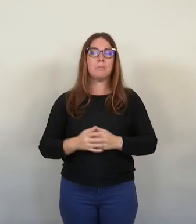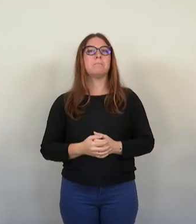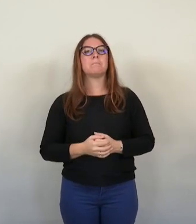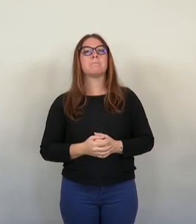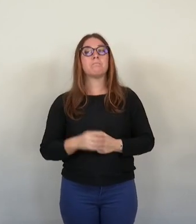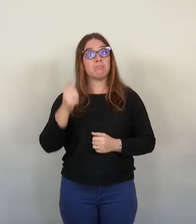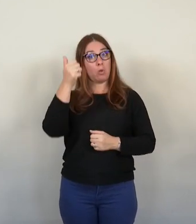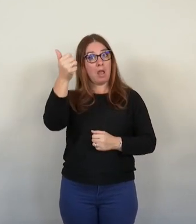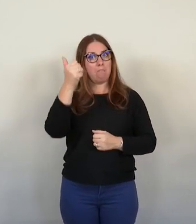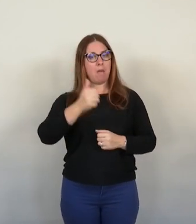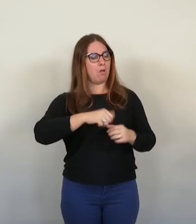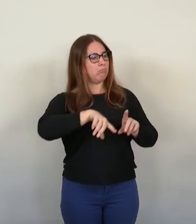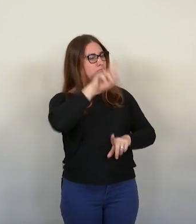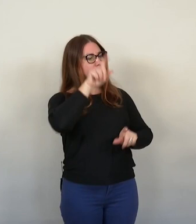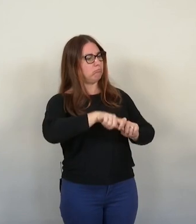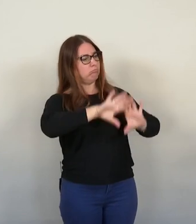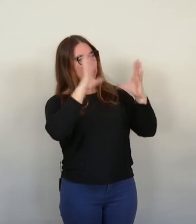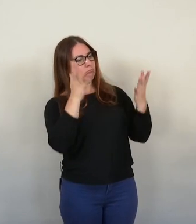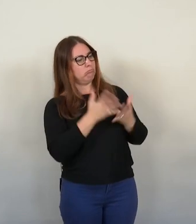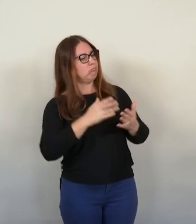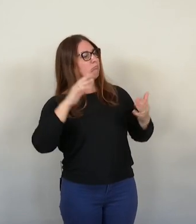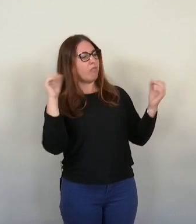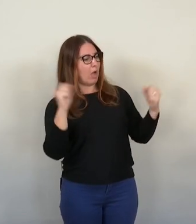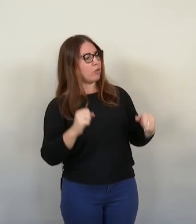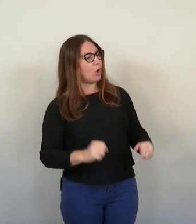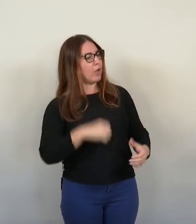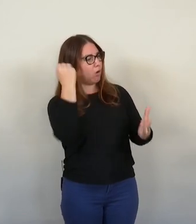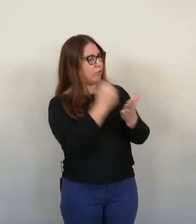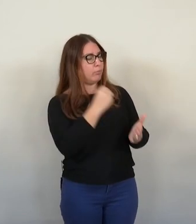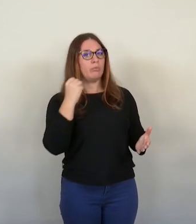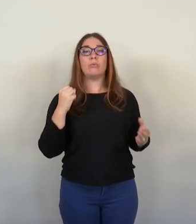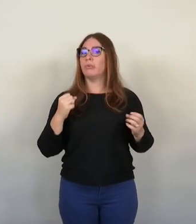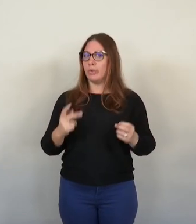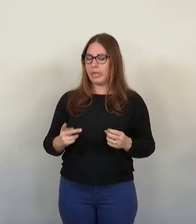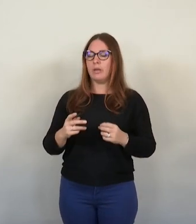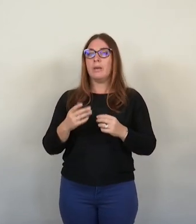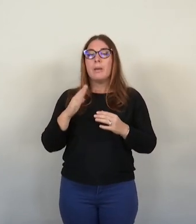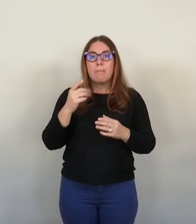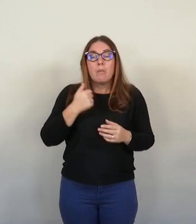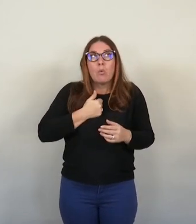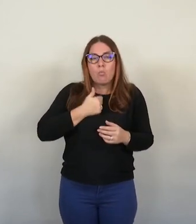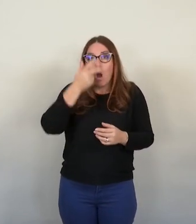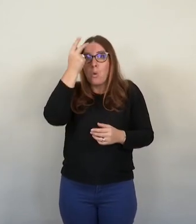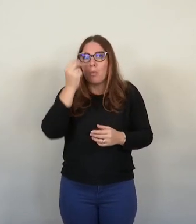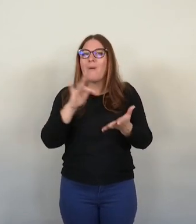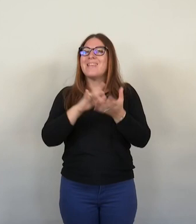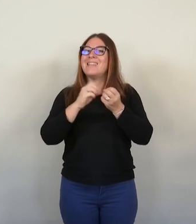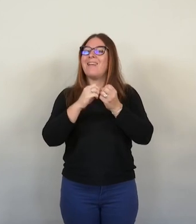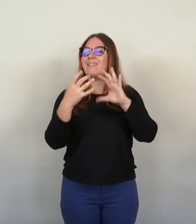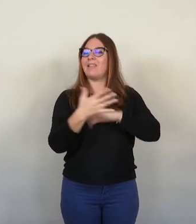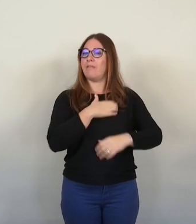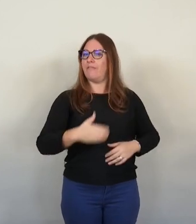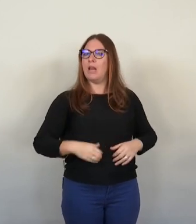l'ensemble de ces orientation quantitative mais néanmoins j'avais cru comprendre et lorsqu'on regarde sur le site de la ville